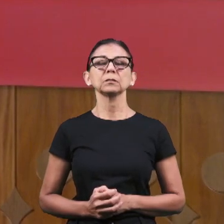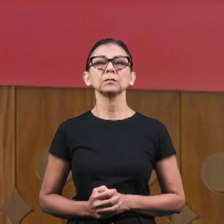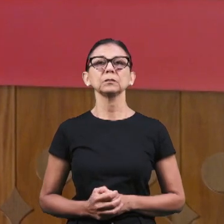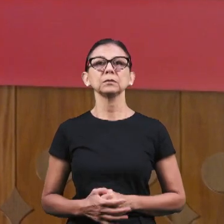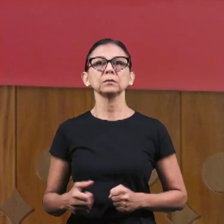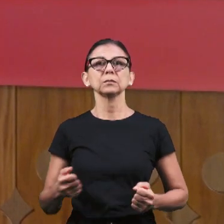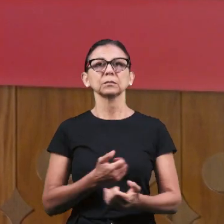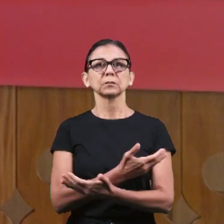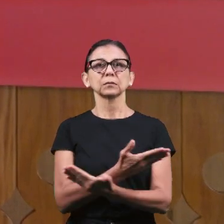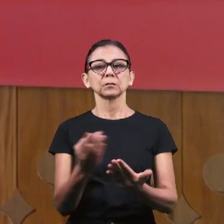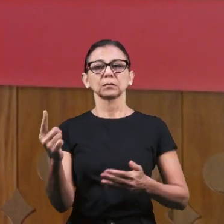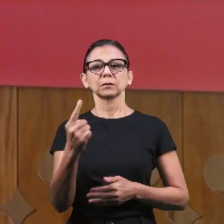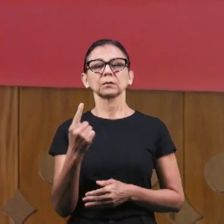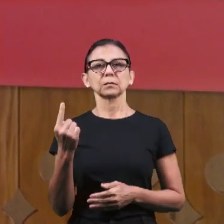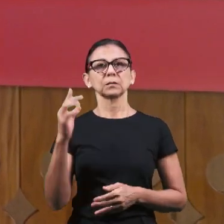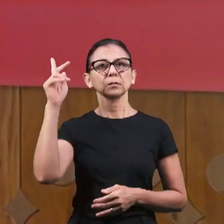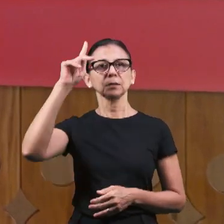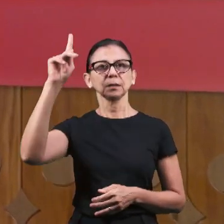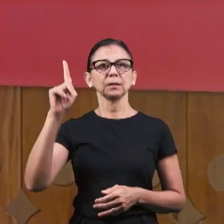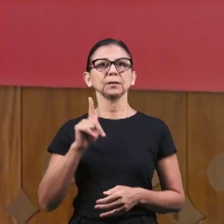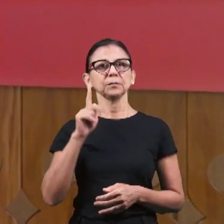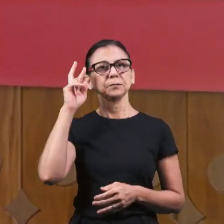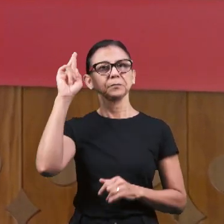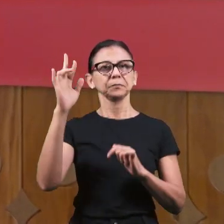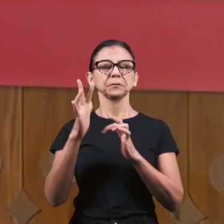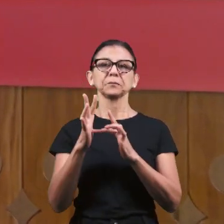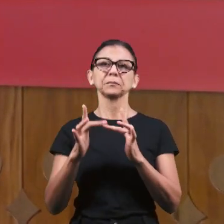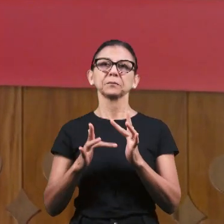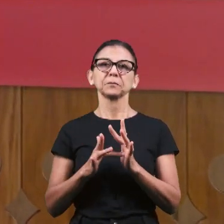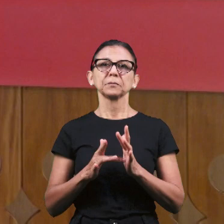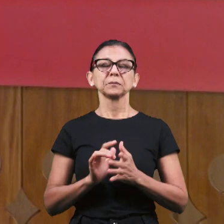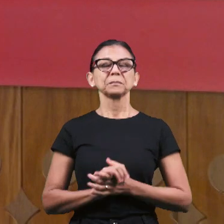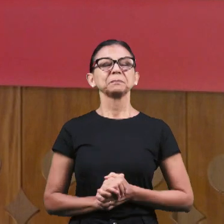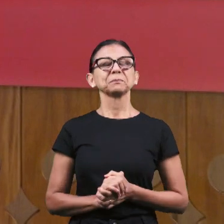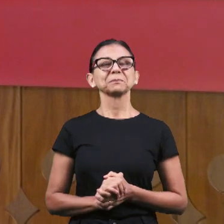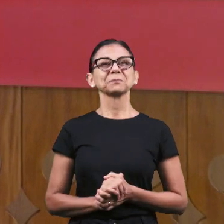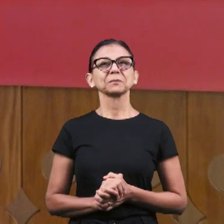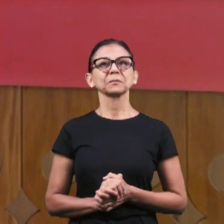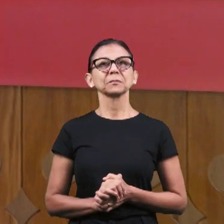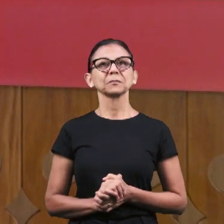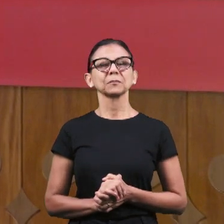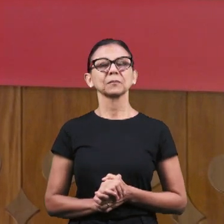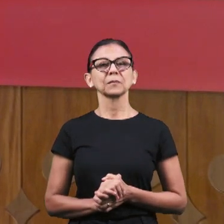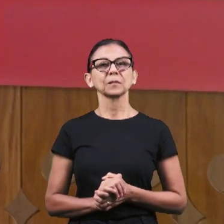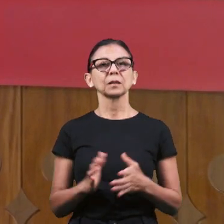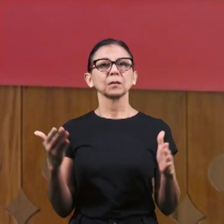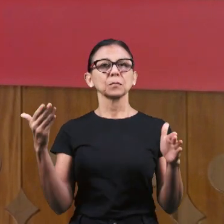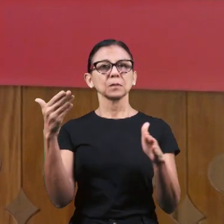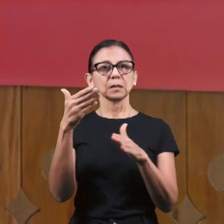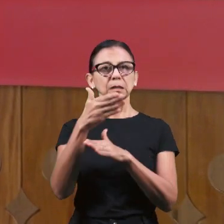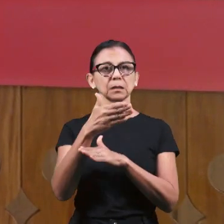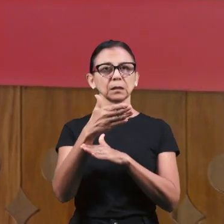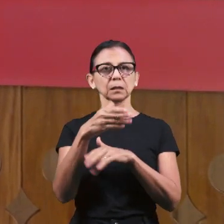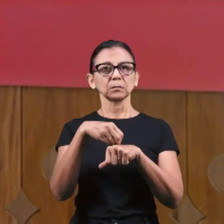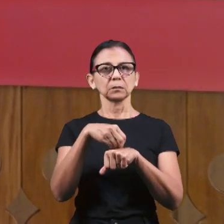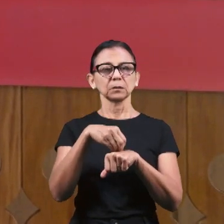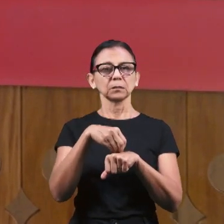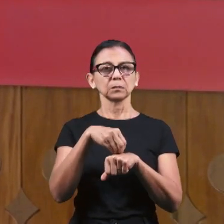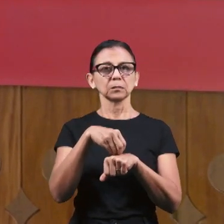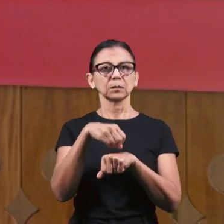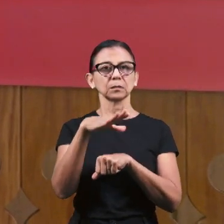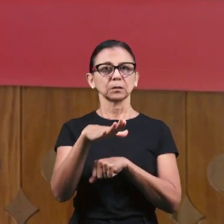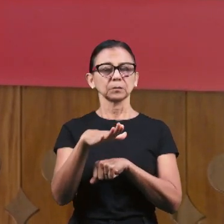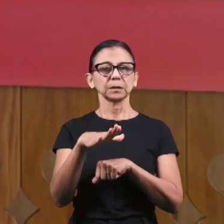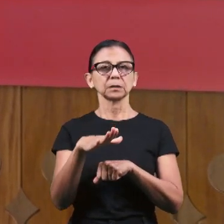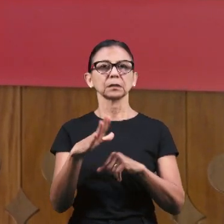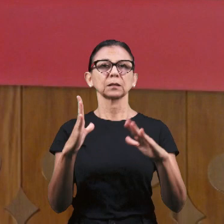Nous saluons à tous dans la paix du Seigneur Jésus. Nous sommes à partir de maintenant en, en